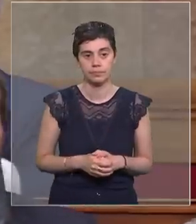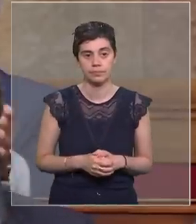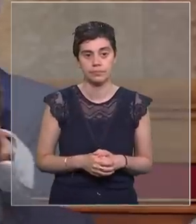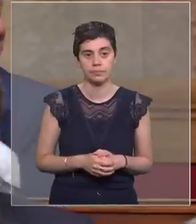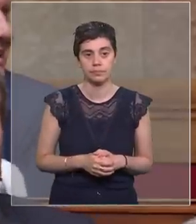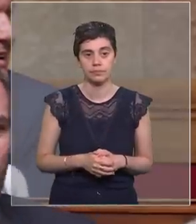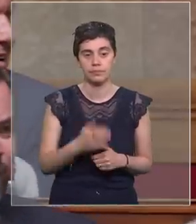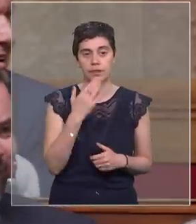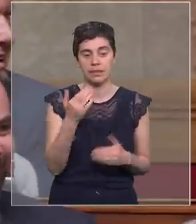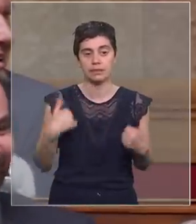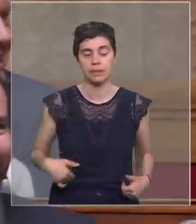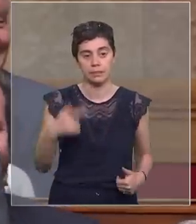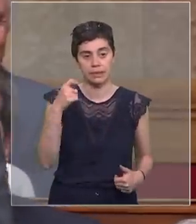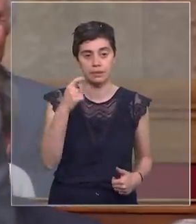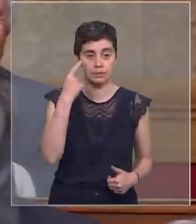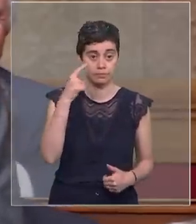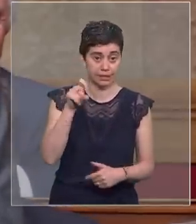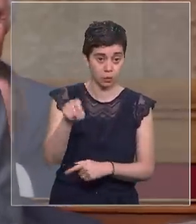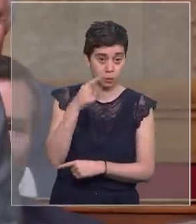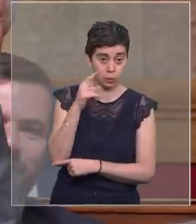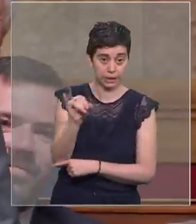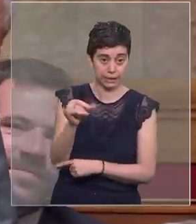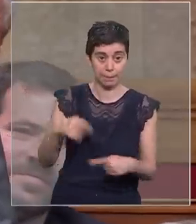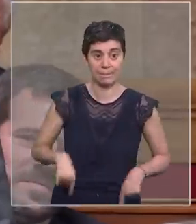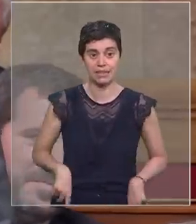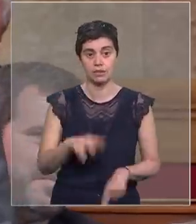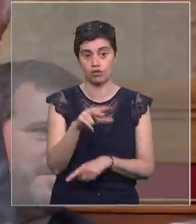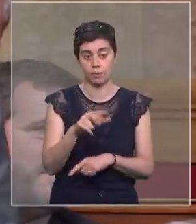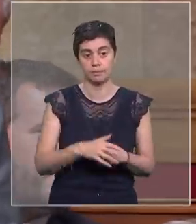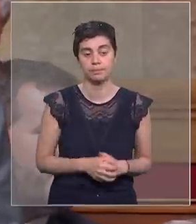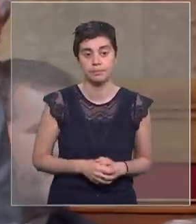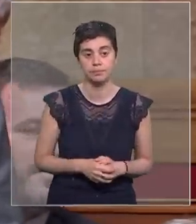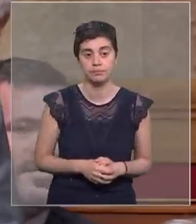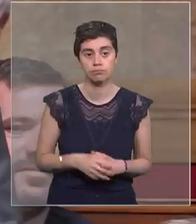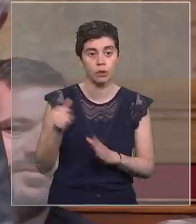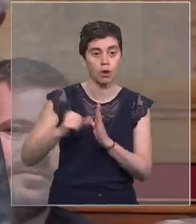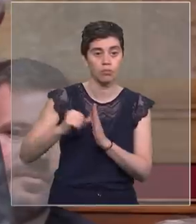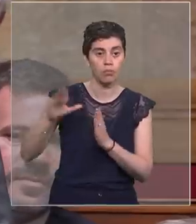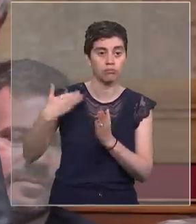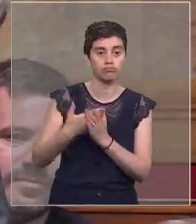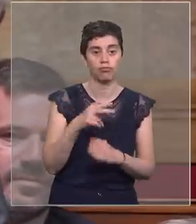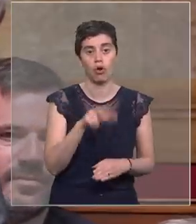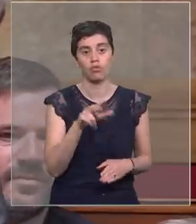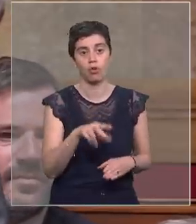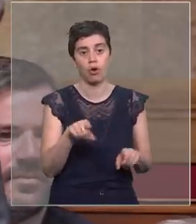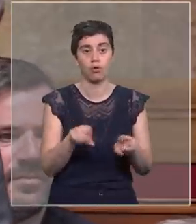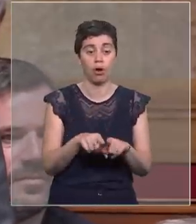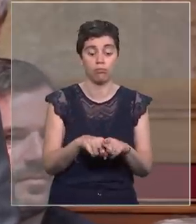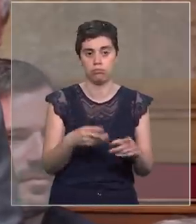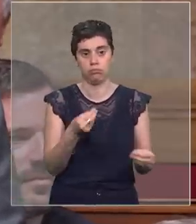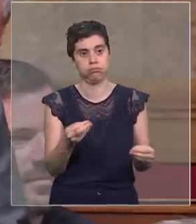Merci Madame la Présidente. Ma question s'adresse à Monsieur le ministre du Logement. Au fil des mois, vous faites du logement une bombe